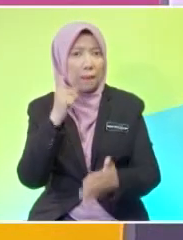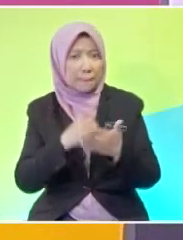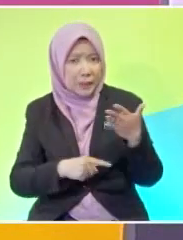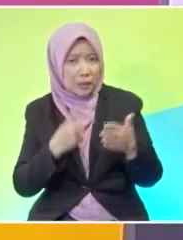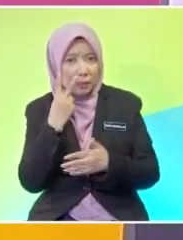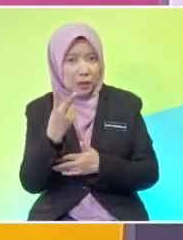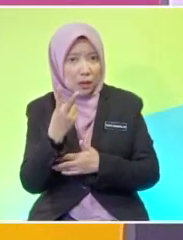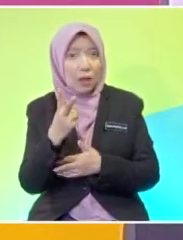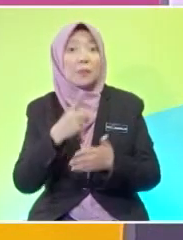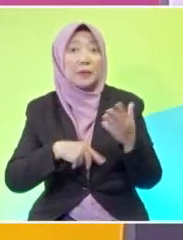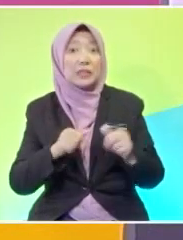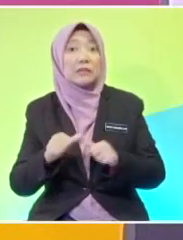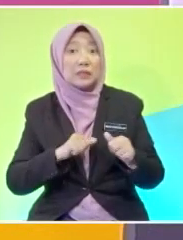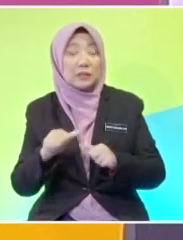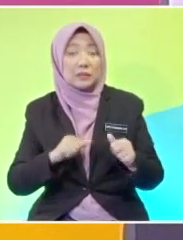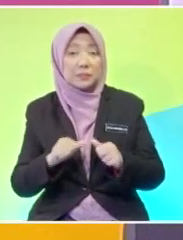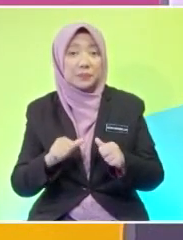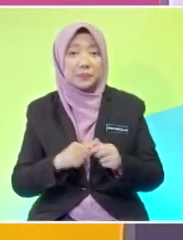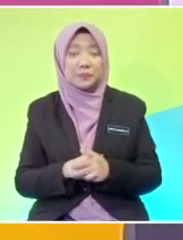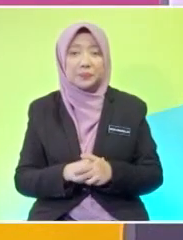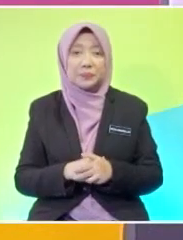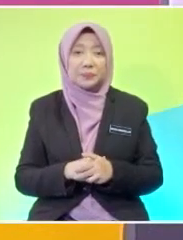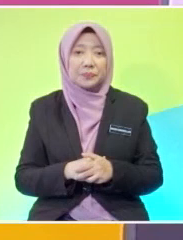tadi yang paling terbaru